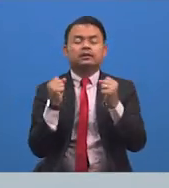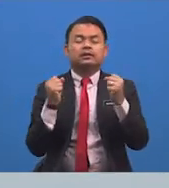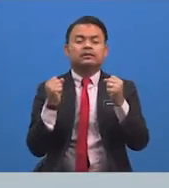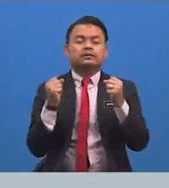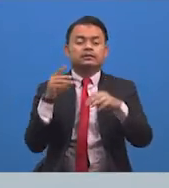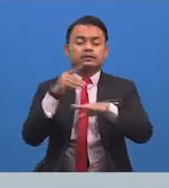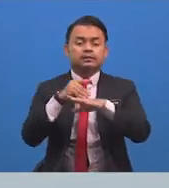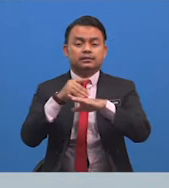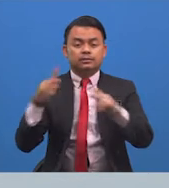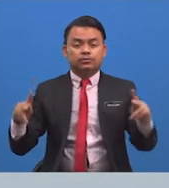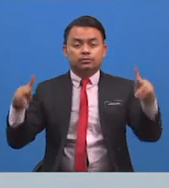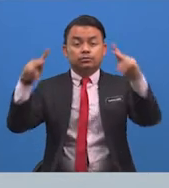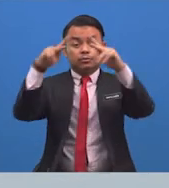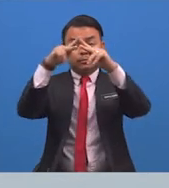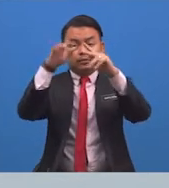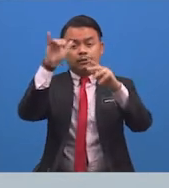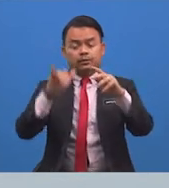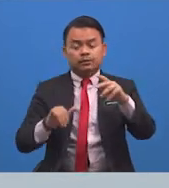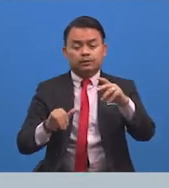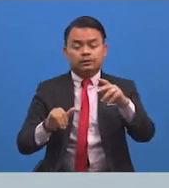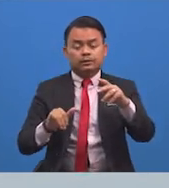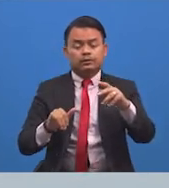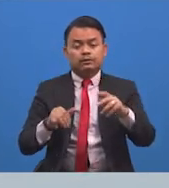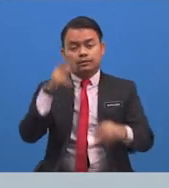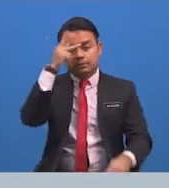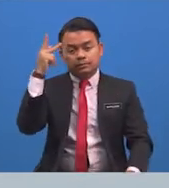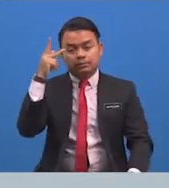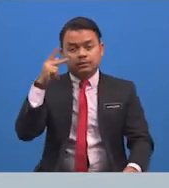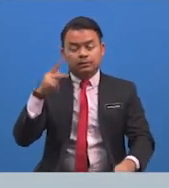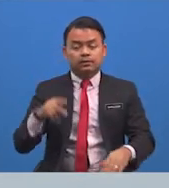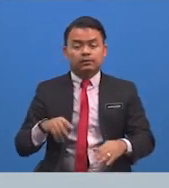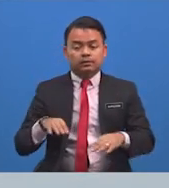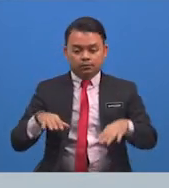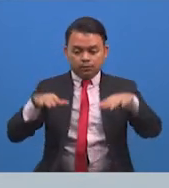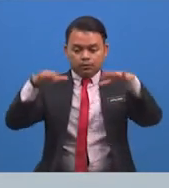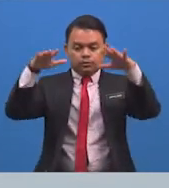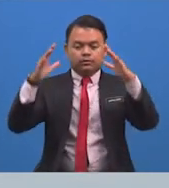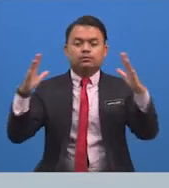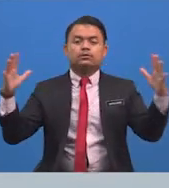kesan seperti banjir besar. Tahniah, murid-murid.